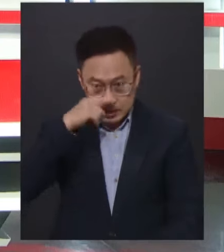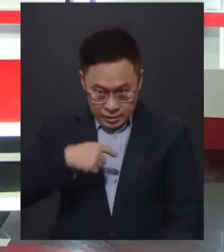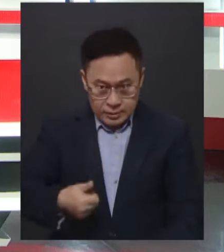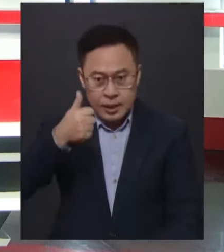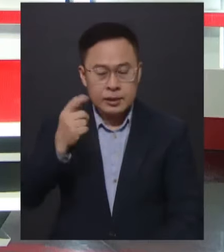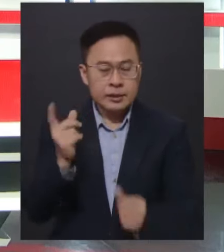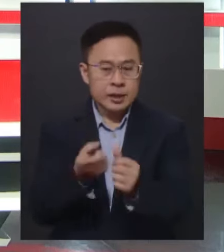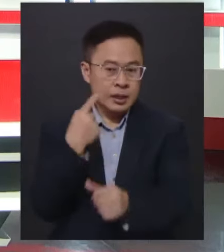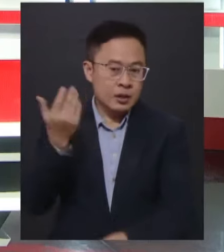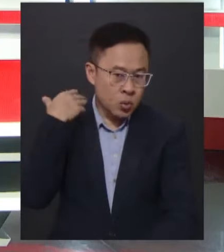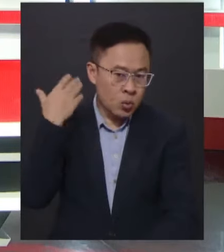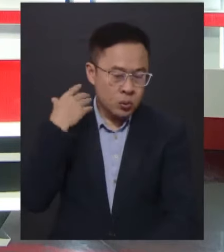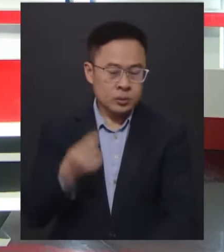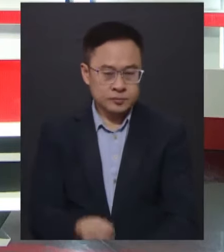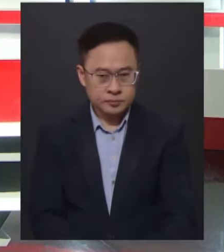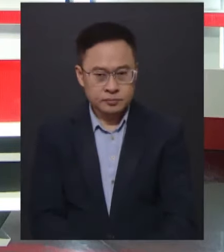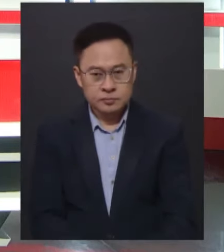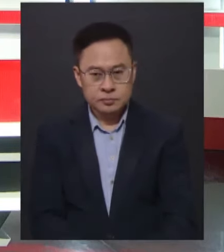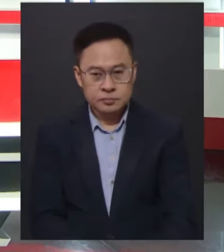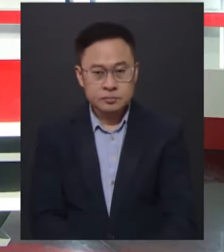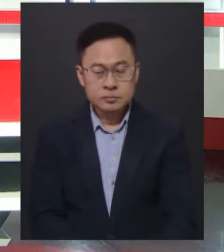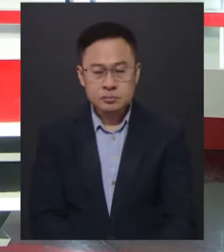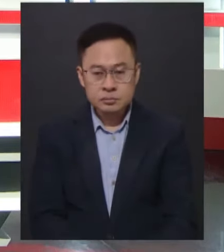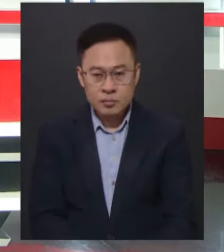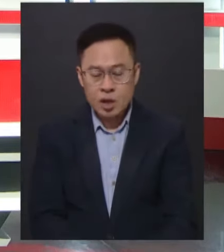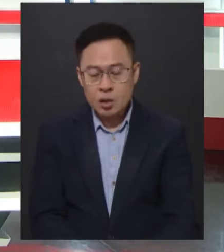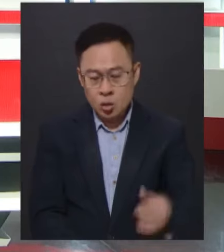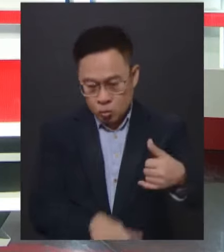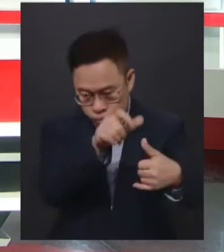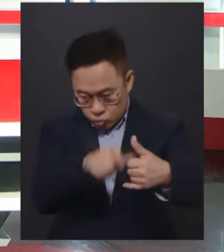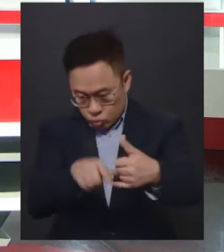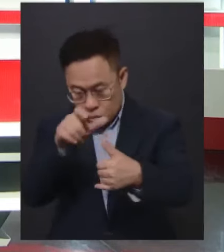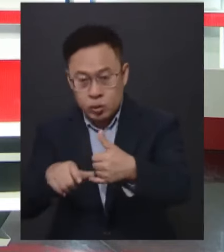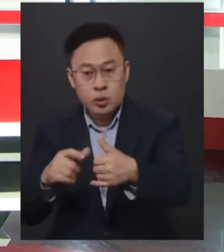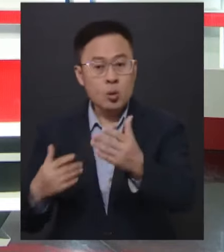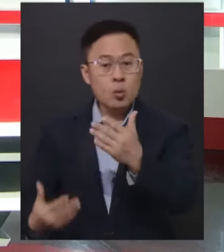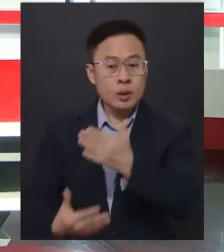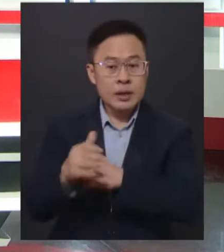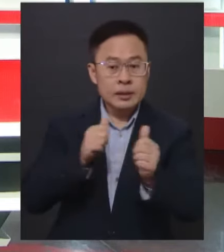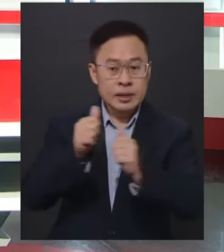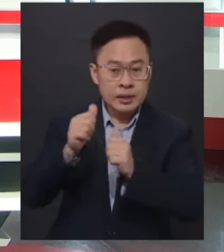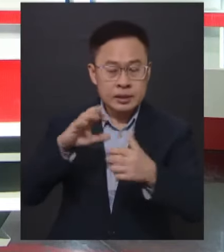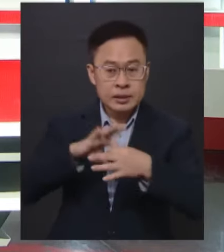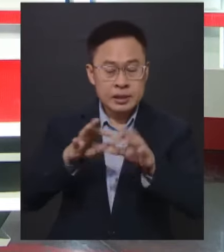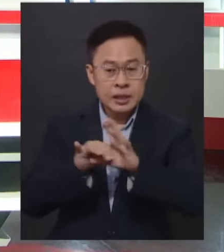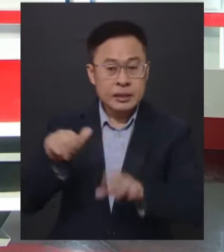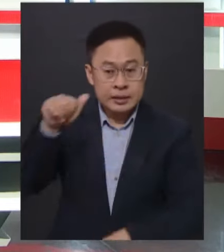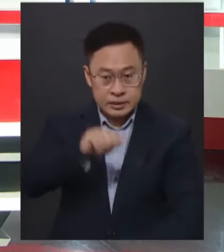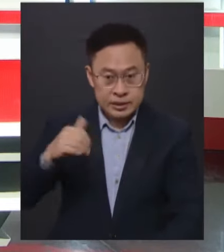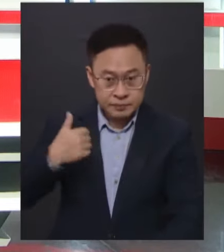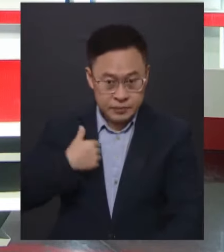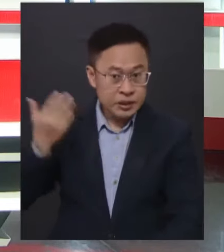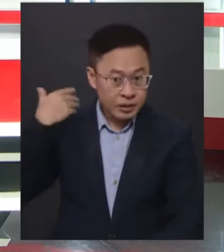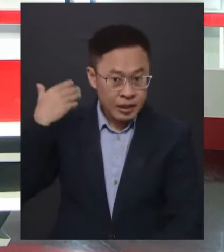กต้องค่ะก็ดูจากรายชื่อมีหลายคนที่น่าสนใจนะคะเพราะว่าบางคนก็มีโอกาสไปแข่งขันที่เอเชียนเกมมาหรือว่าแม้แ